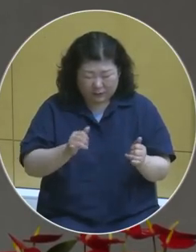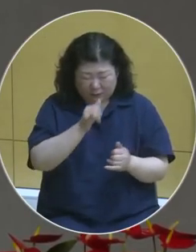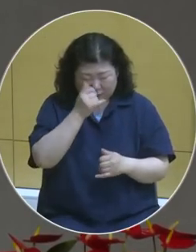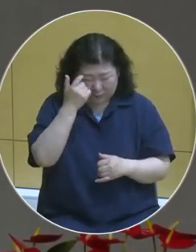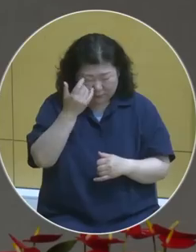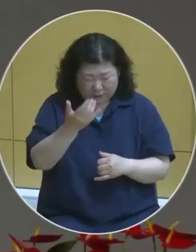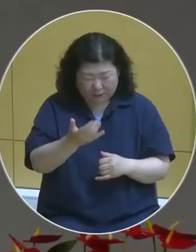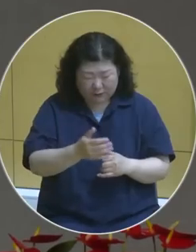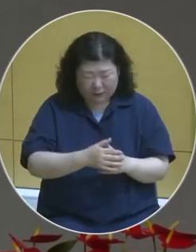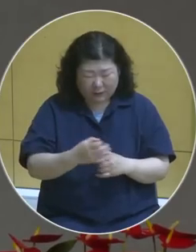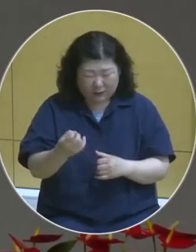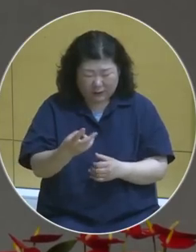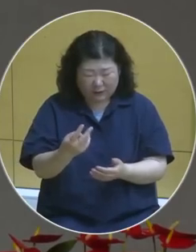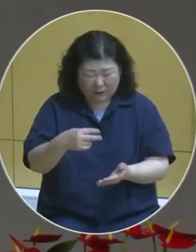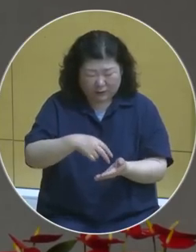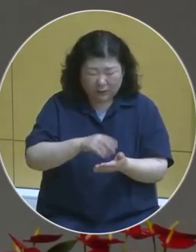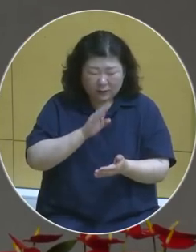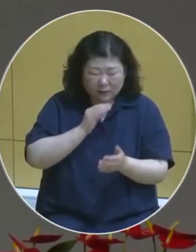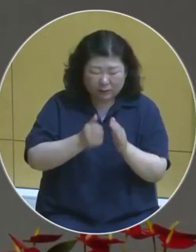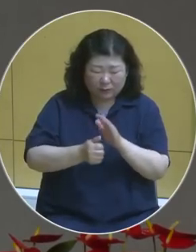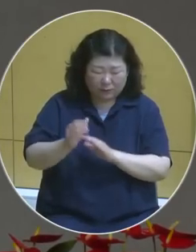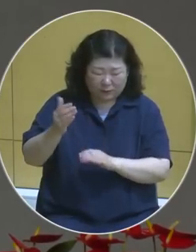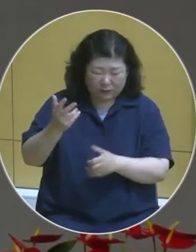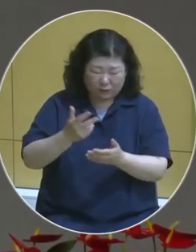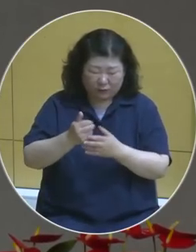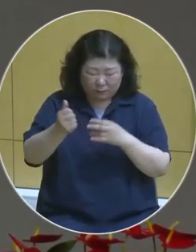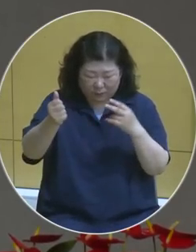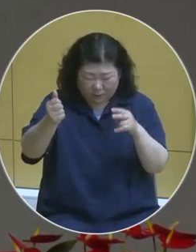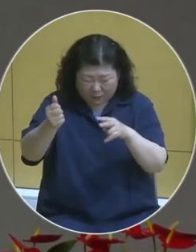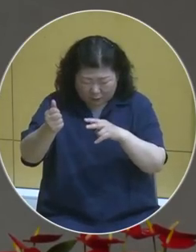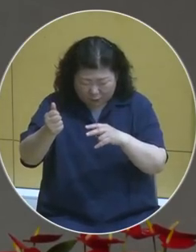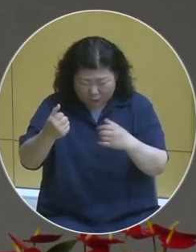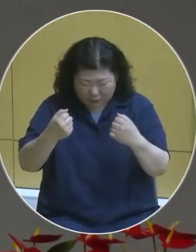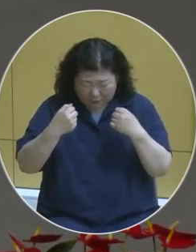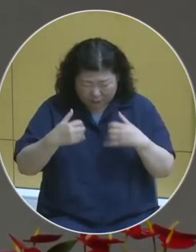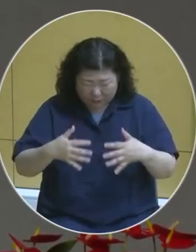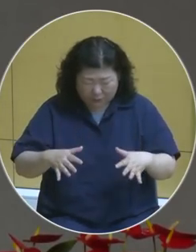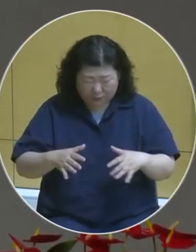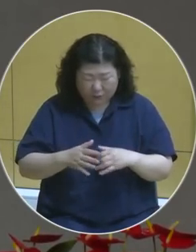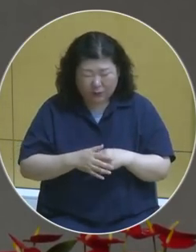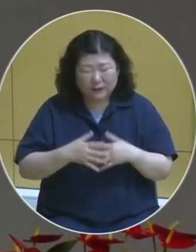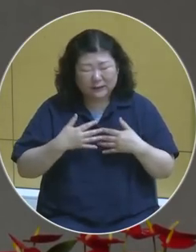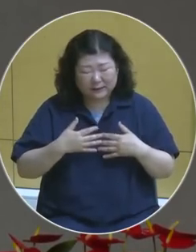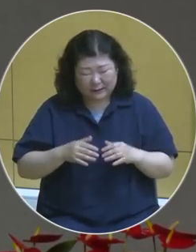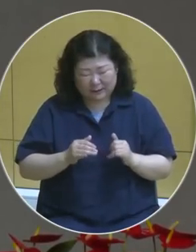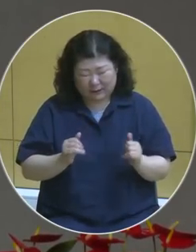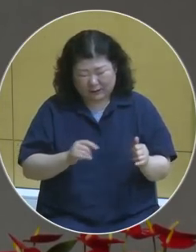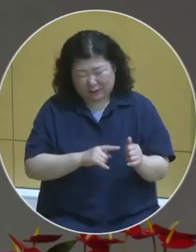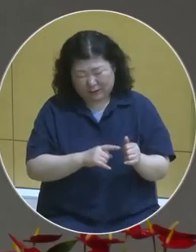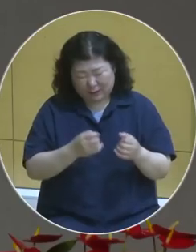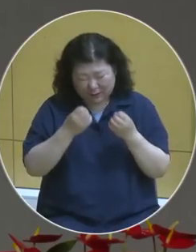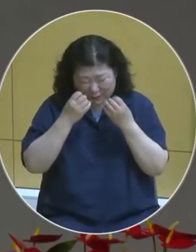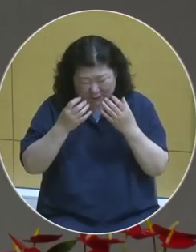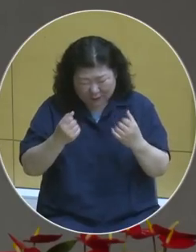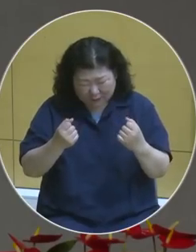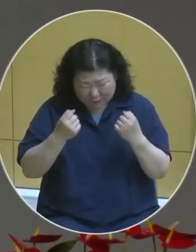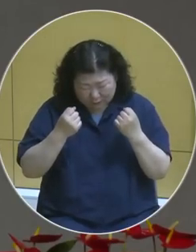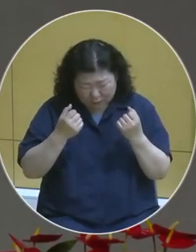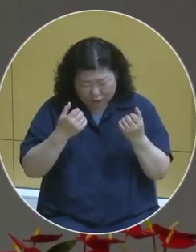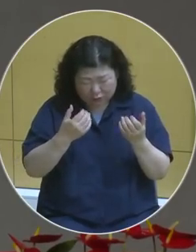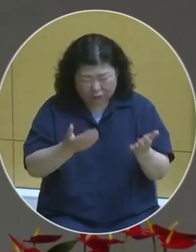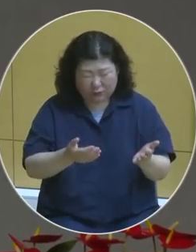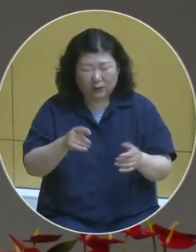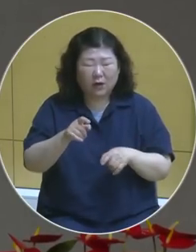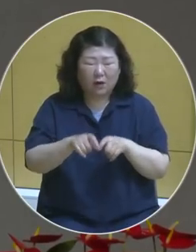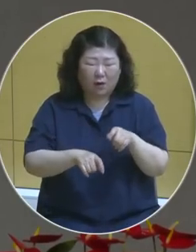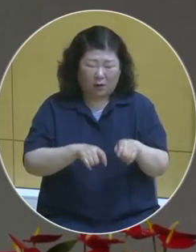다시 일어서서 참 소망 되신 주님 바라보게 하시고 힘을 잃고 지친 심령 있습니까? 새 힘을 주셔서 하나님 그